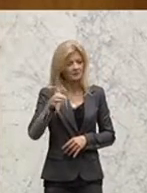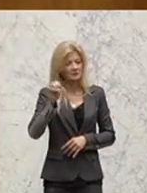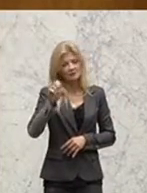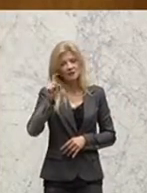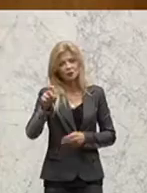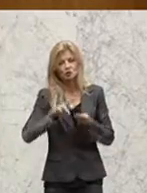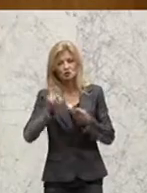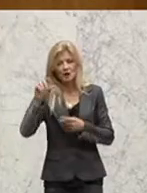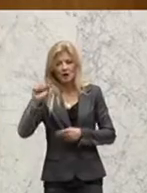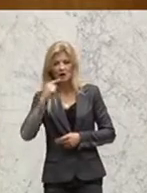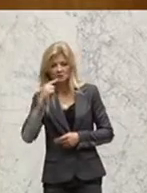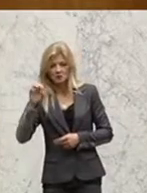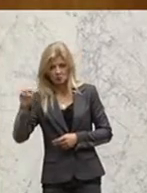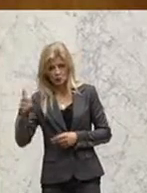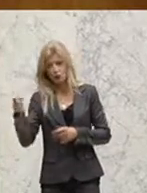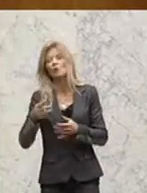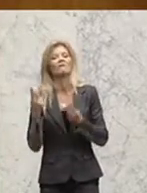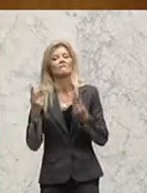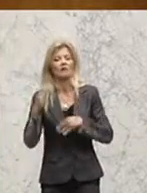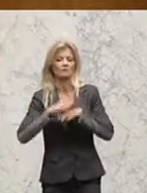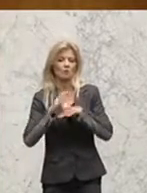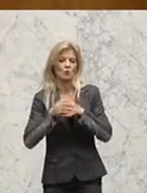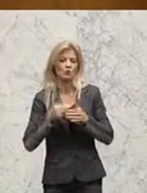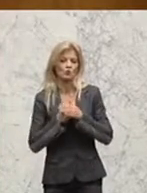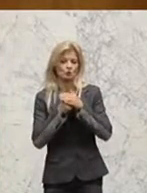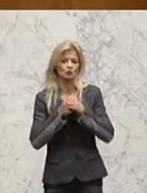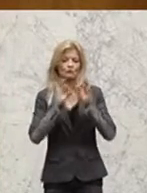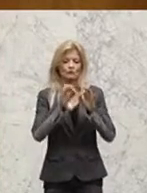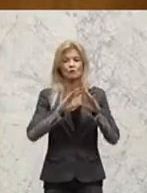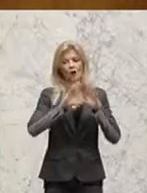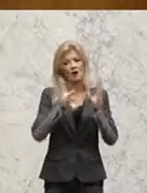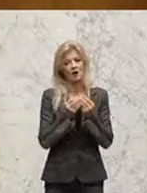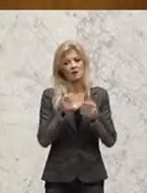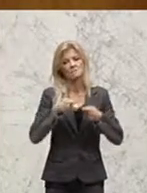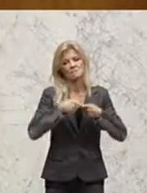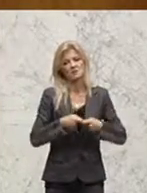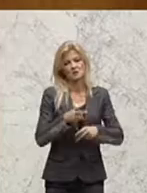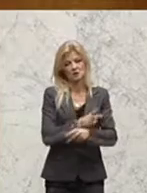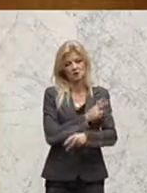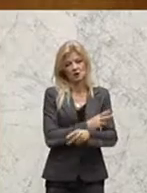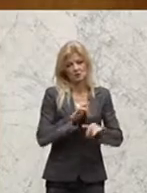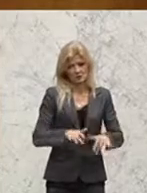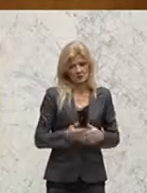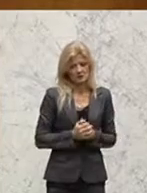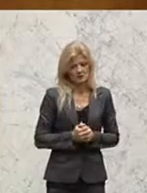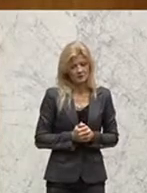die Unterstützung aller Mitgliedstaaten. Gleich nach der Einreise in die Europäische Union ist die